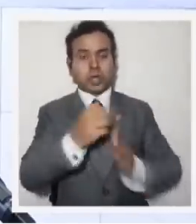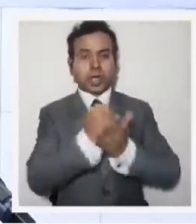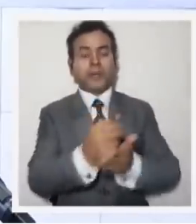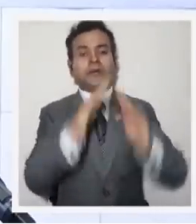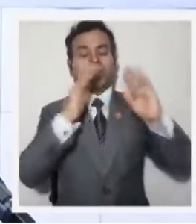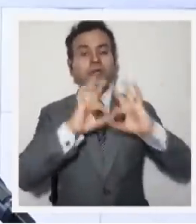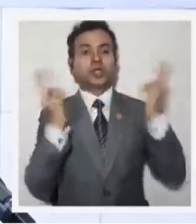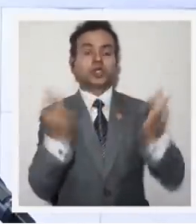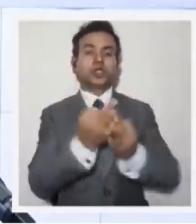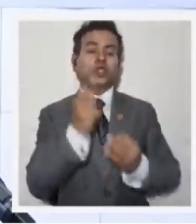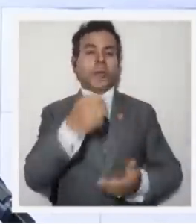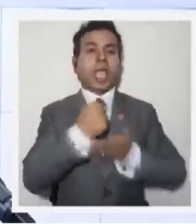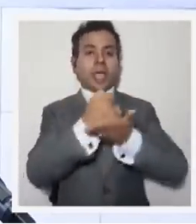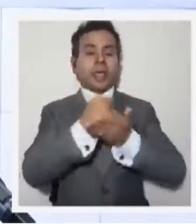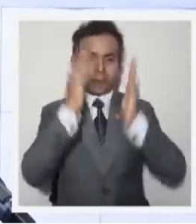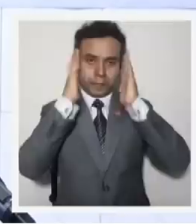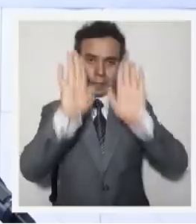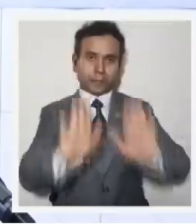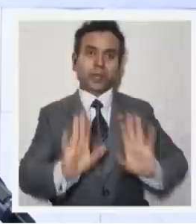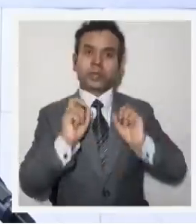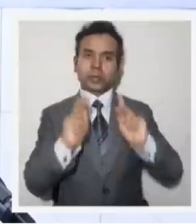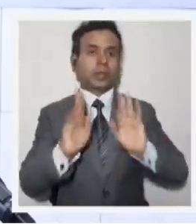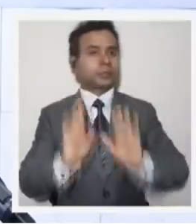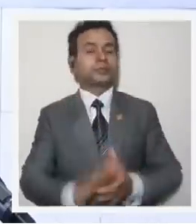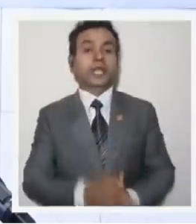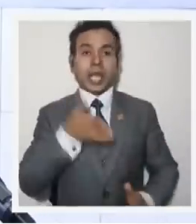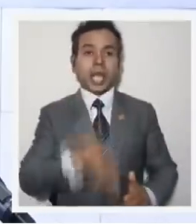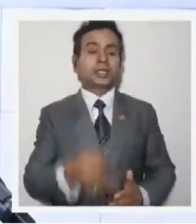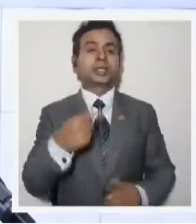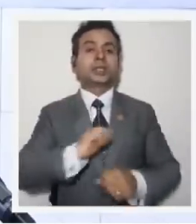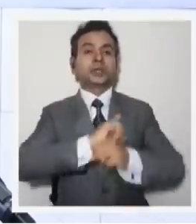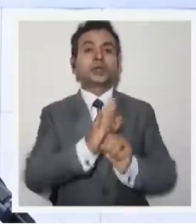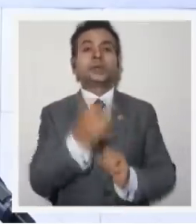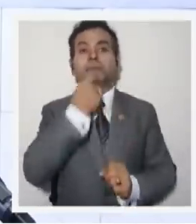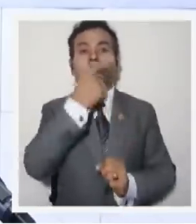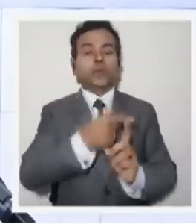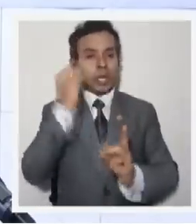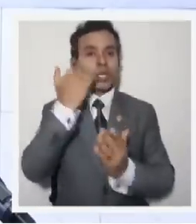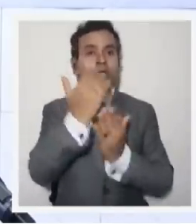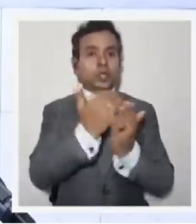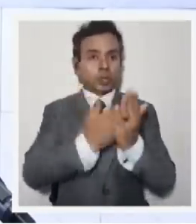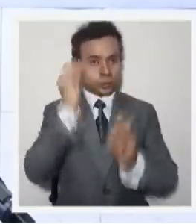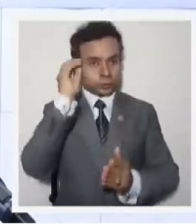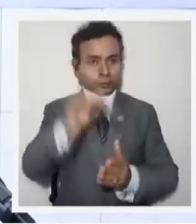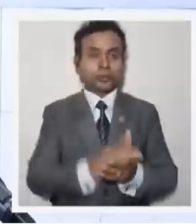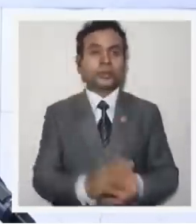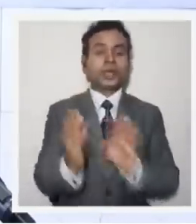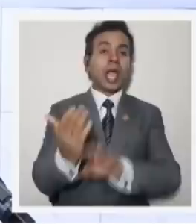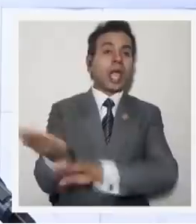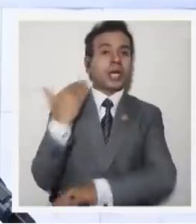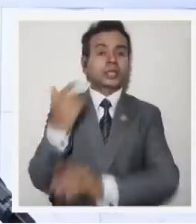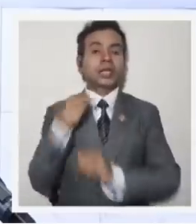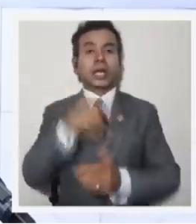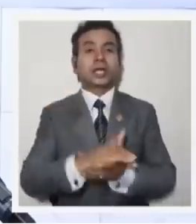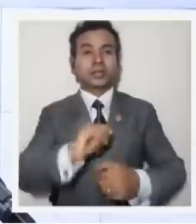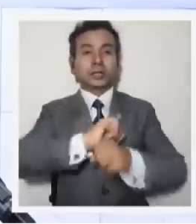সুরক্ষিত রাখবেন, পরিবারের সকল ব্যক্তিকে সুরক্ষিত রাখবেন। আমরা আজকের তথ্যতে যাব